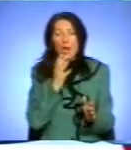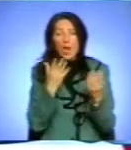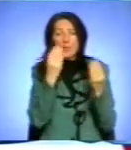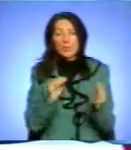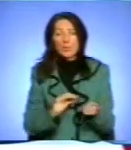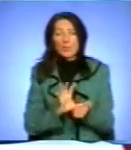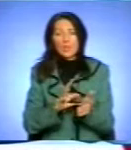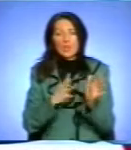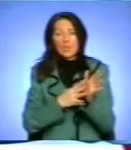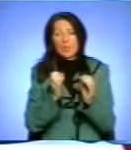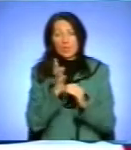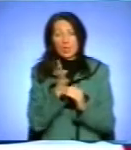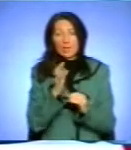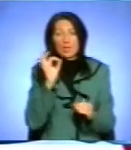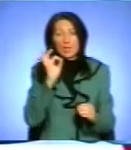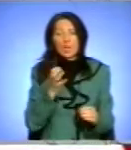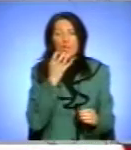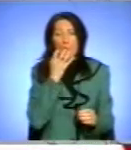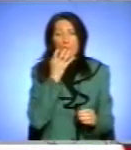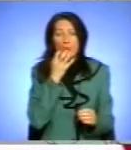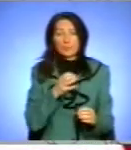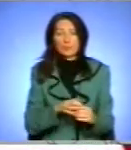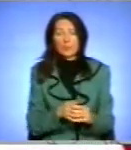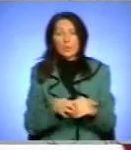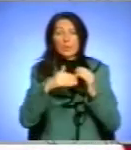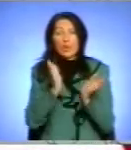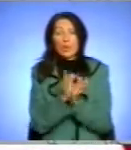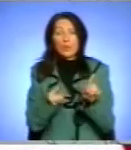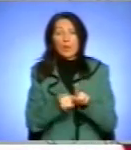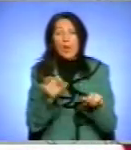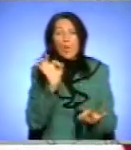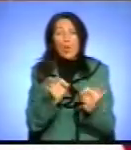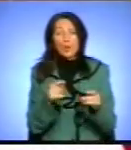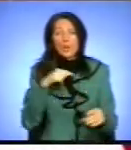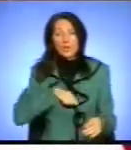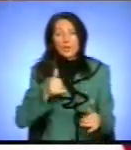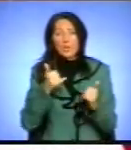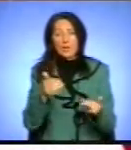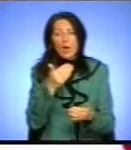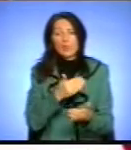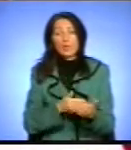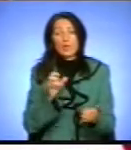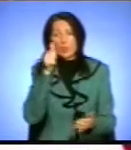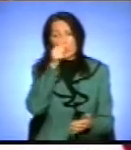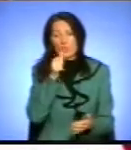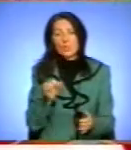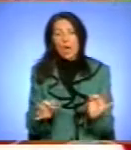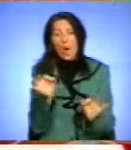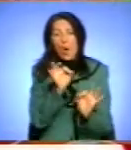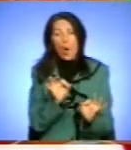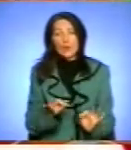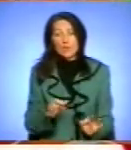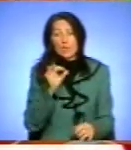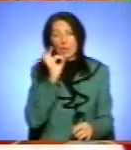підніматиметься до 9-14 градусів тепла. Загалом така погода характерна для останнього місяця осені, кажуть